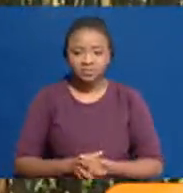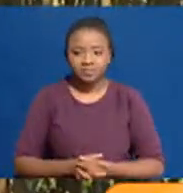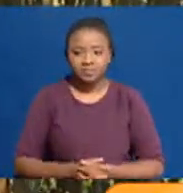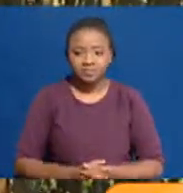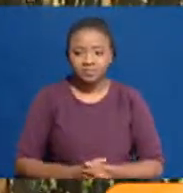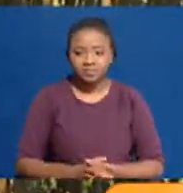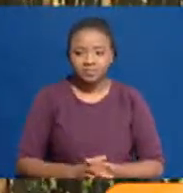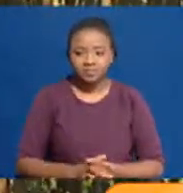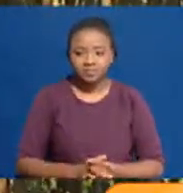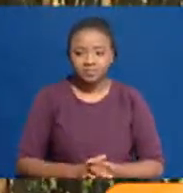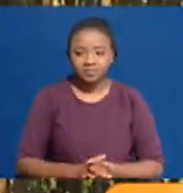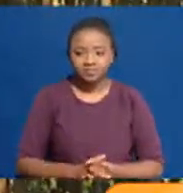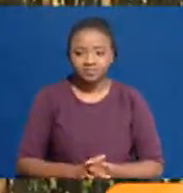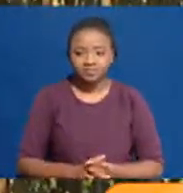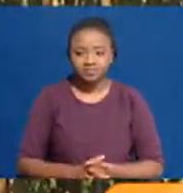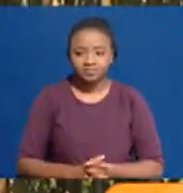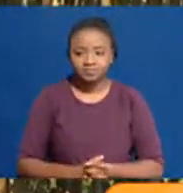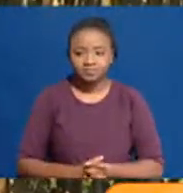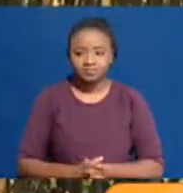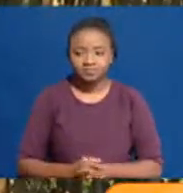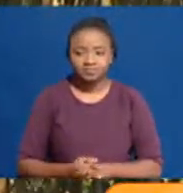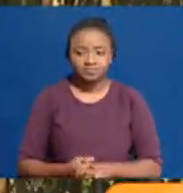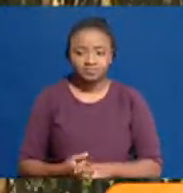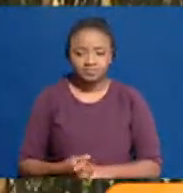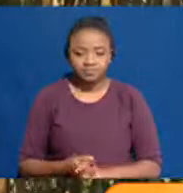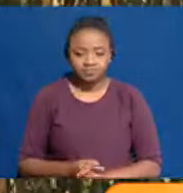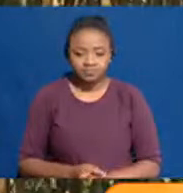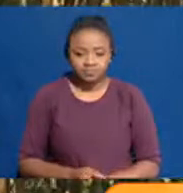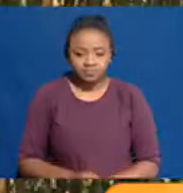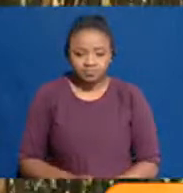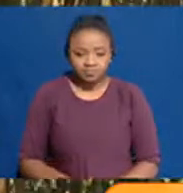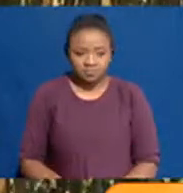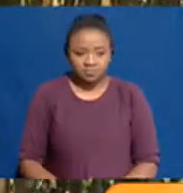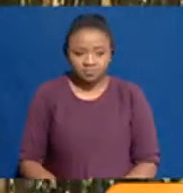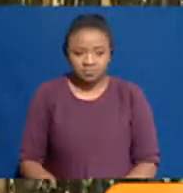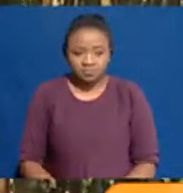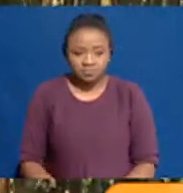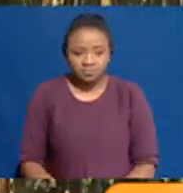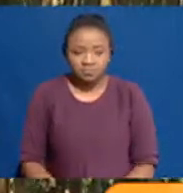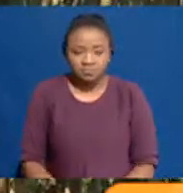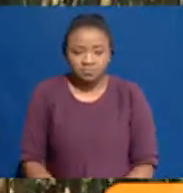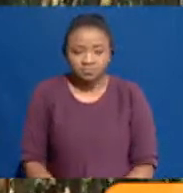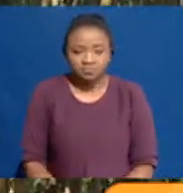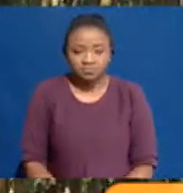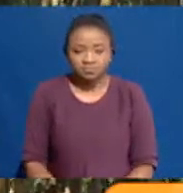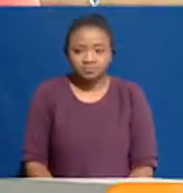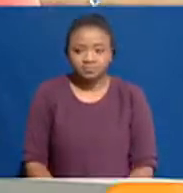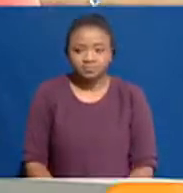Shitiabai, runinga ya Citizen, kaunti ya Trans Nzoia.